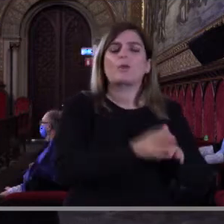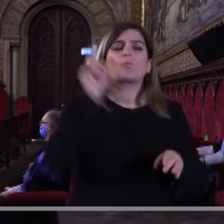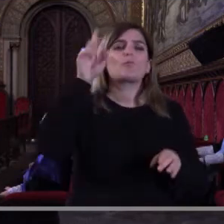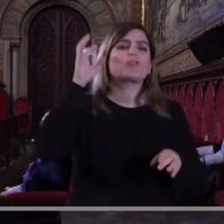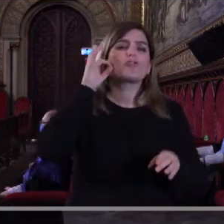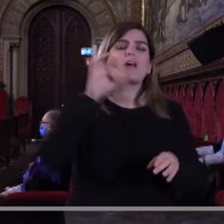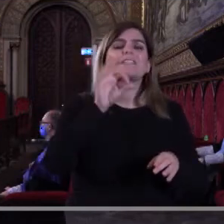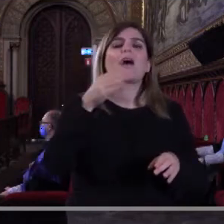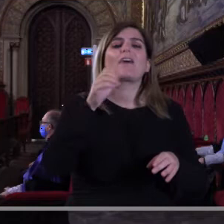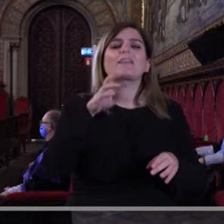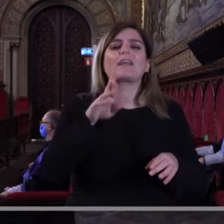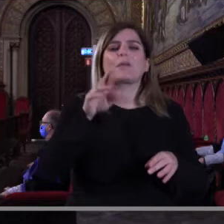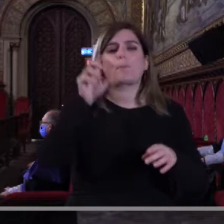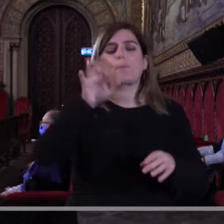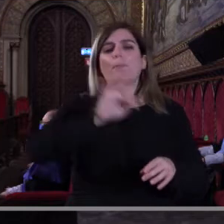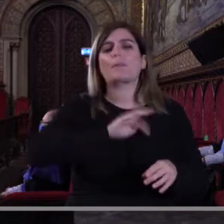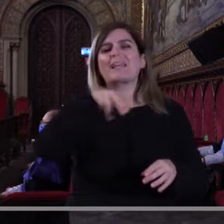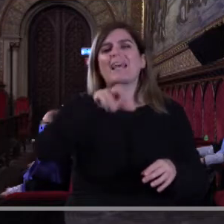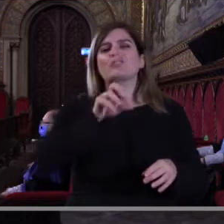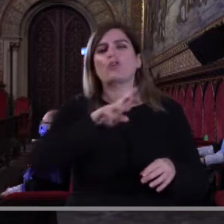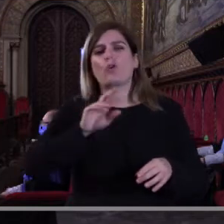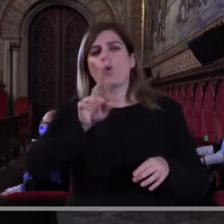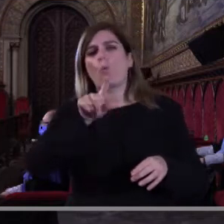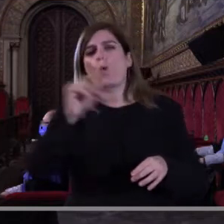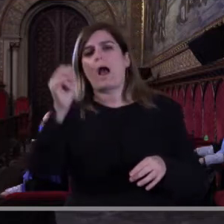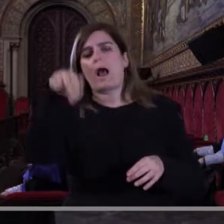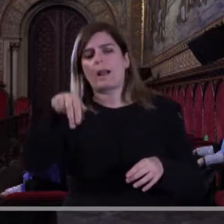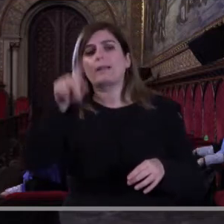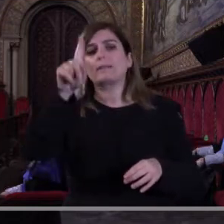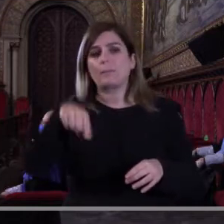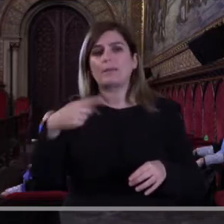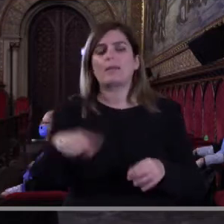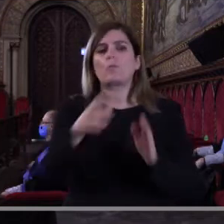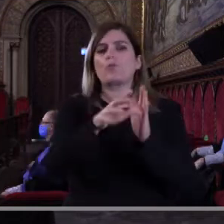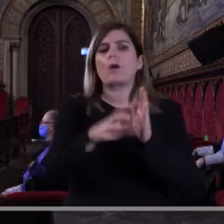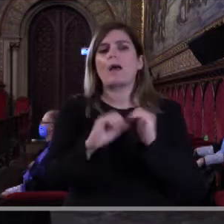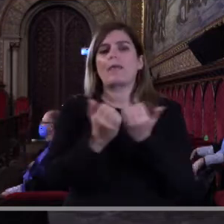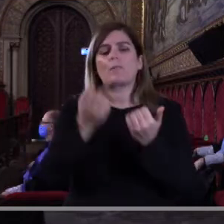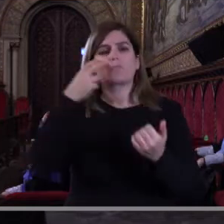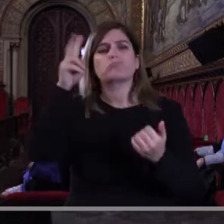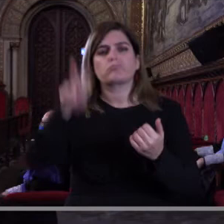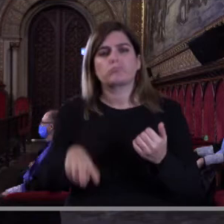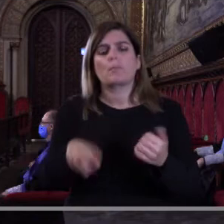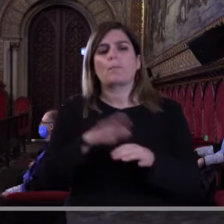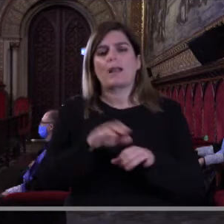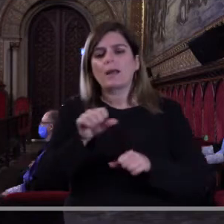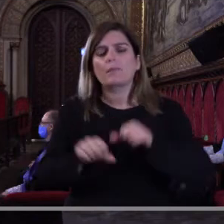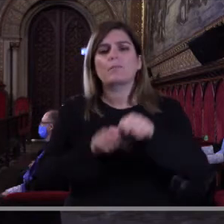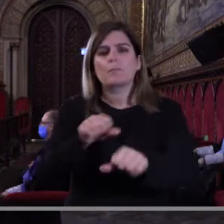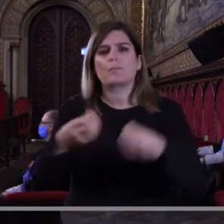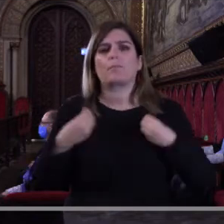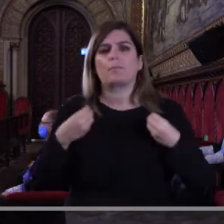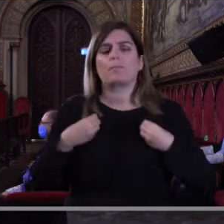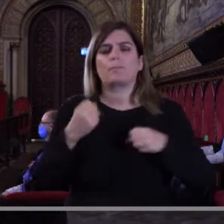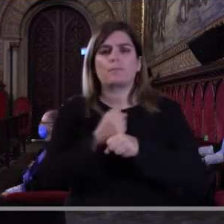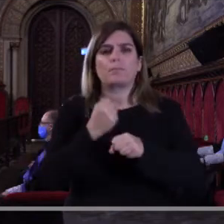Glòria Sabater. I la distinció del programa ICREA Acadèmica a la trajectòria dels investigadors David